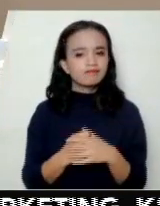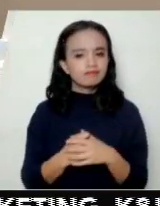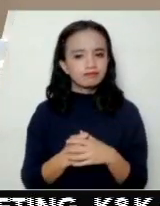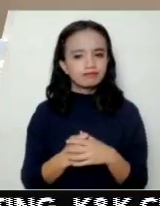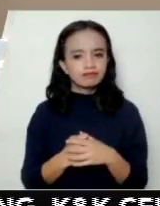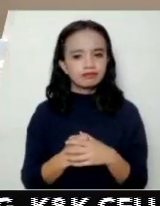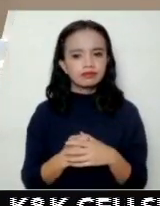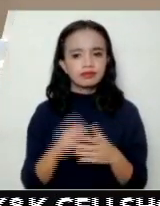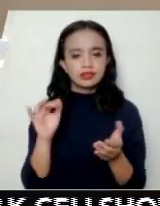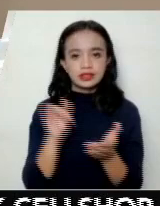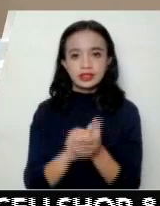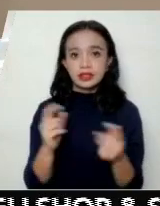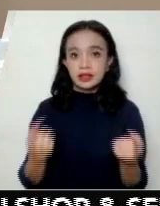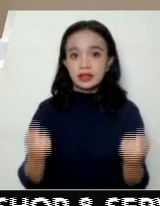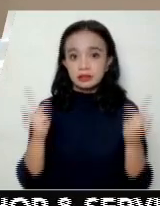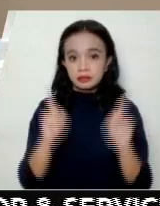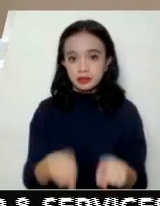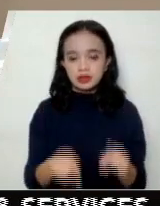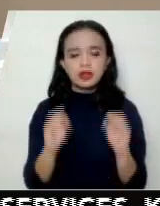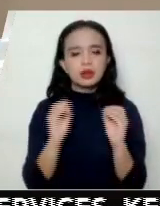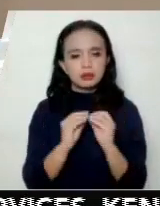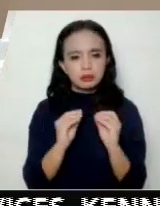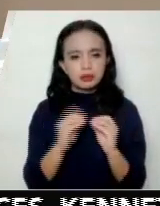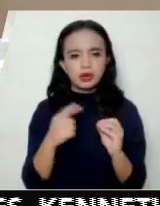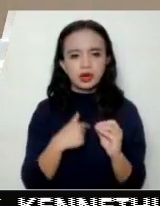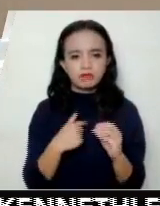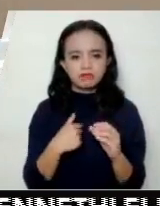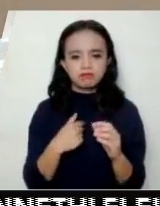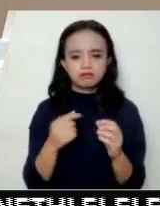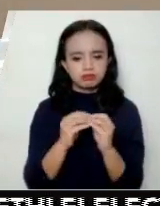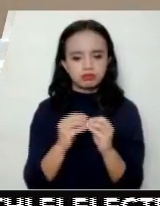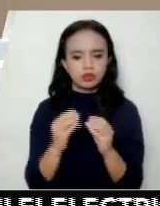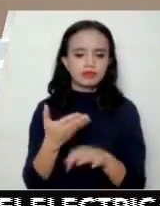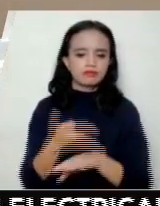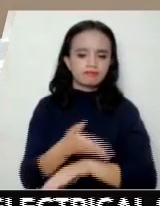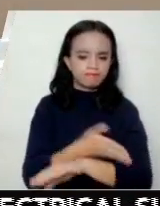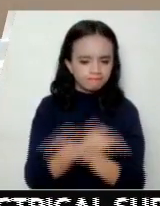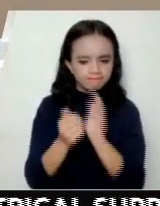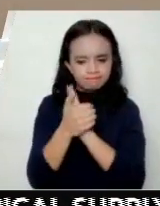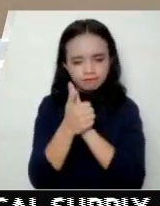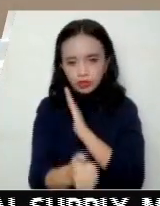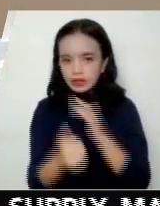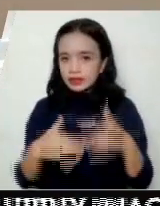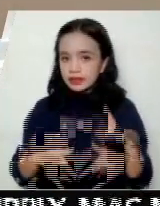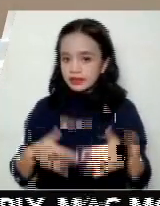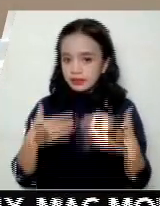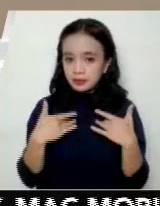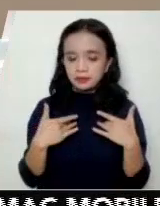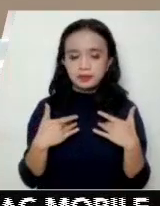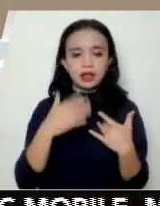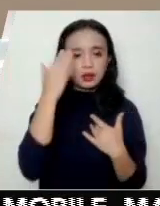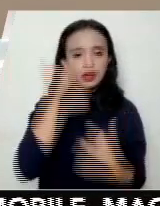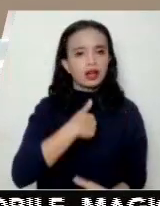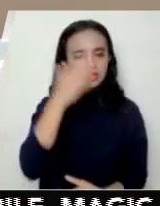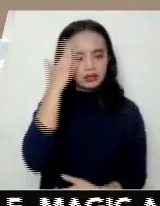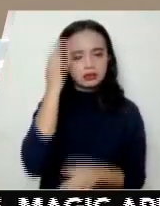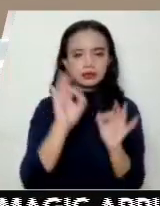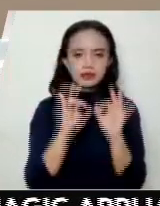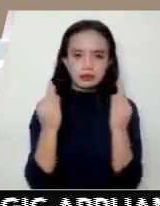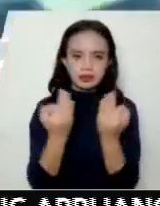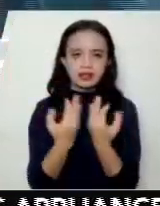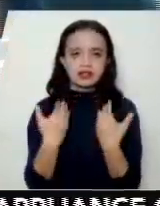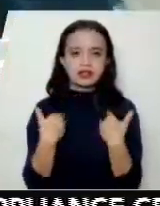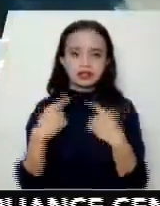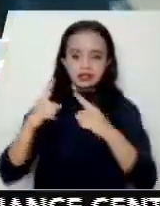Gan yung nangyari Mas lalo nangigigil na galingan pa sa buhay dahil alam k yung pamilya ko yung may umaasa saaking